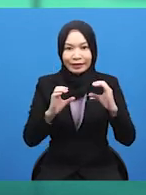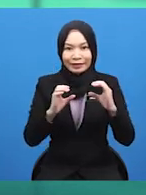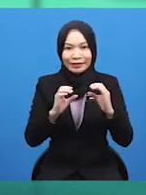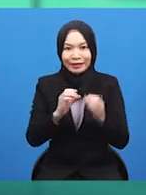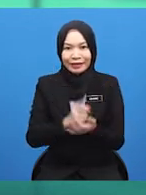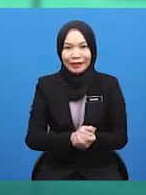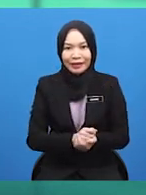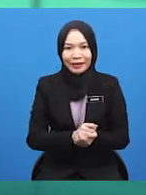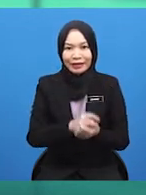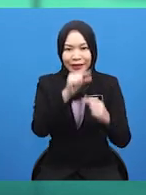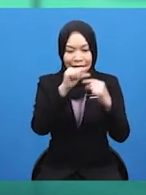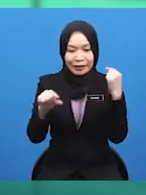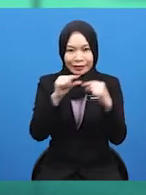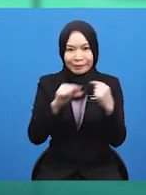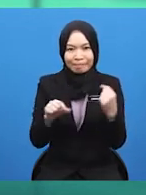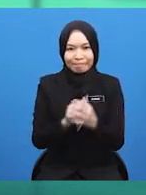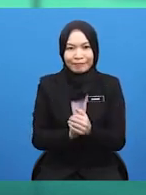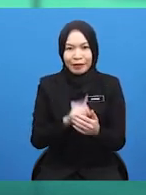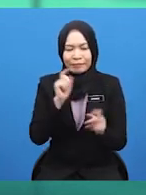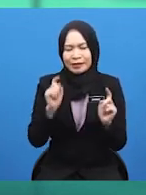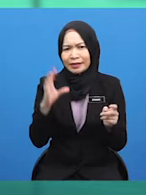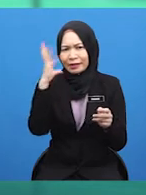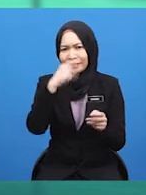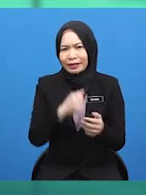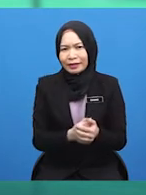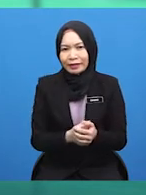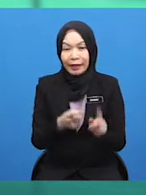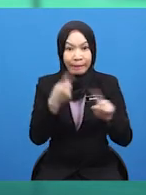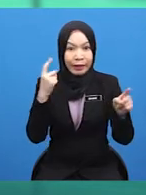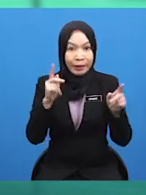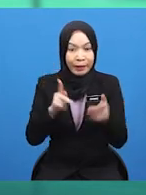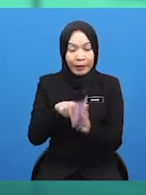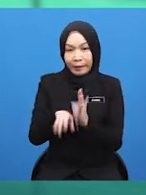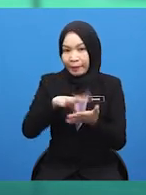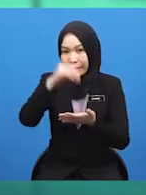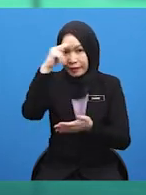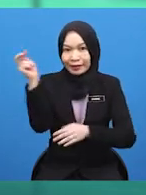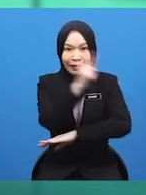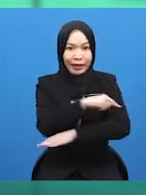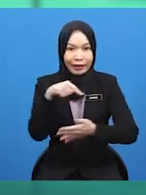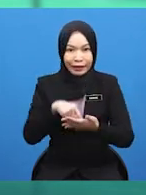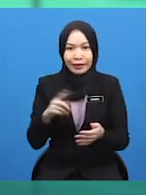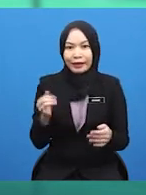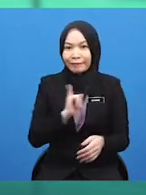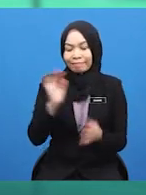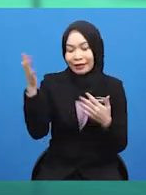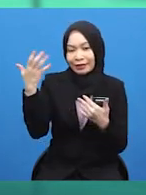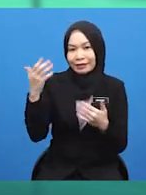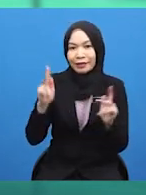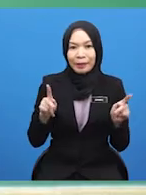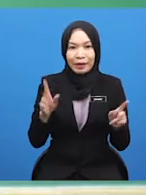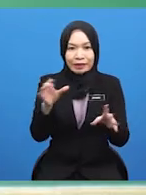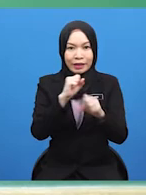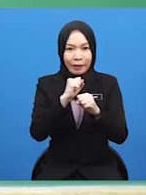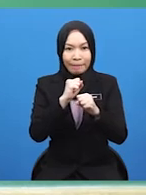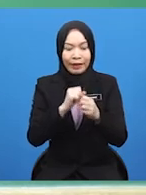Pastilah cantik, apalagi kalau pelajar-pelajar yang melukisnya. Jadi melalui pembelajaran hari ini, kita harapkan pelajar-pelajar semua akan dapat